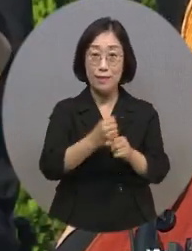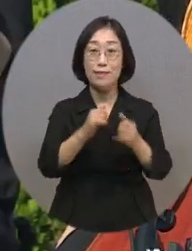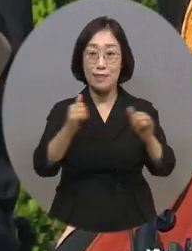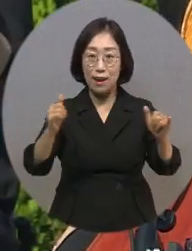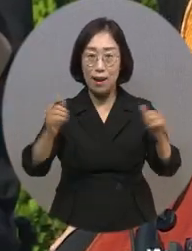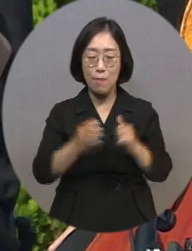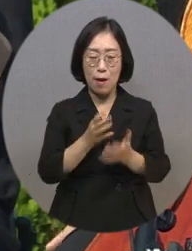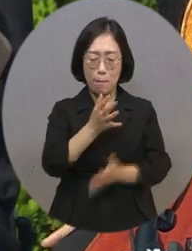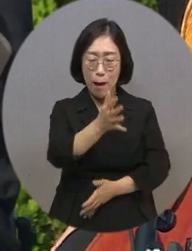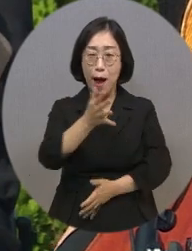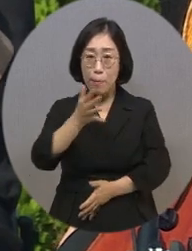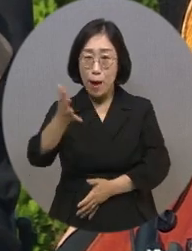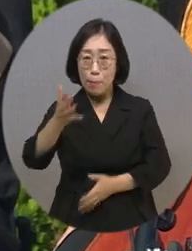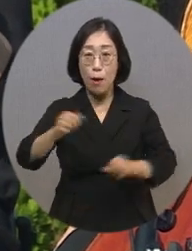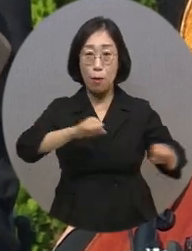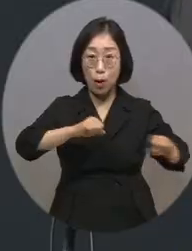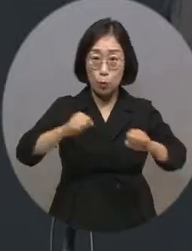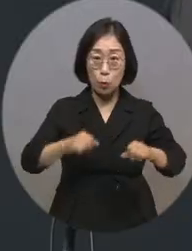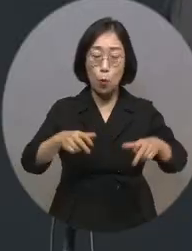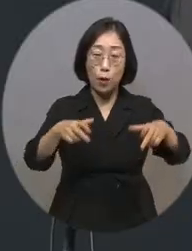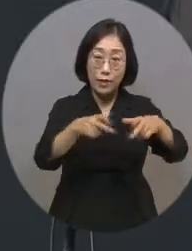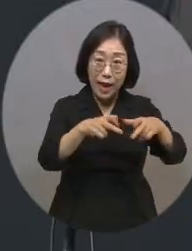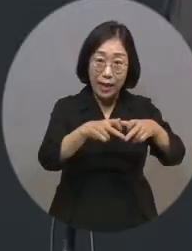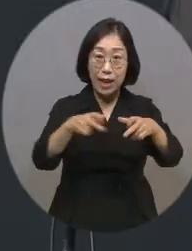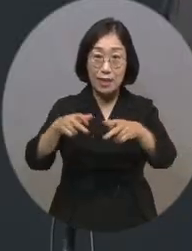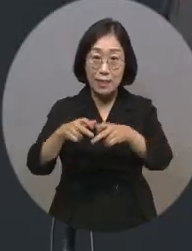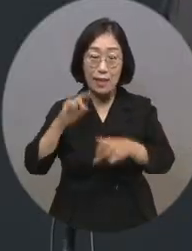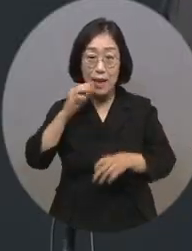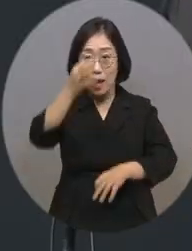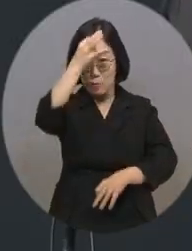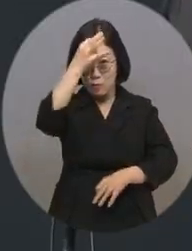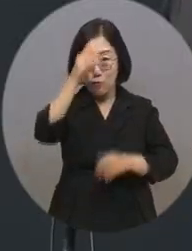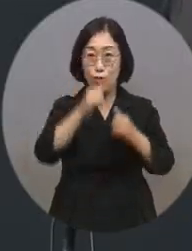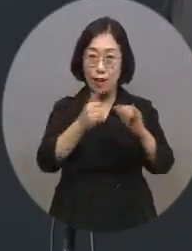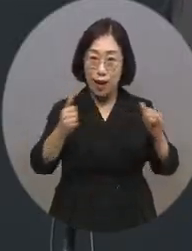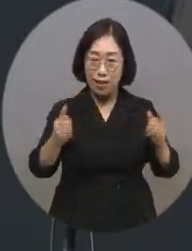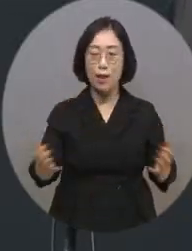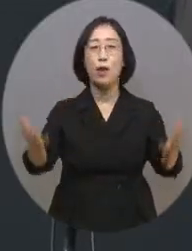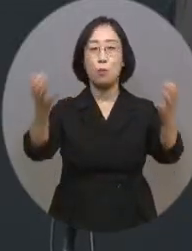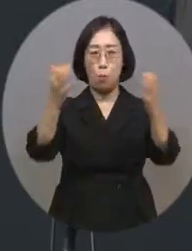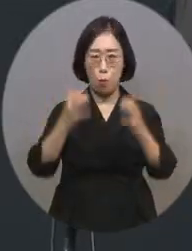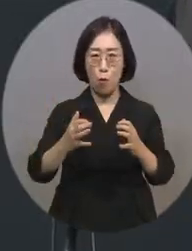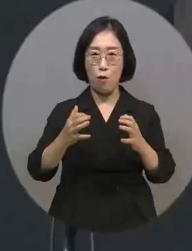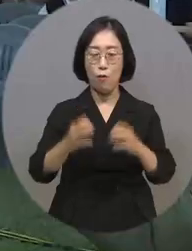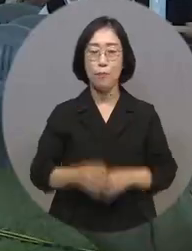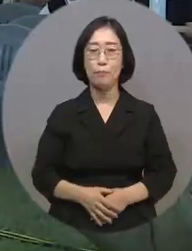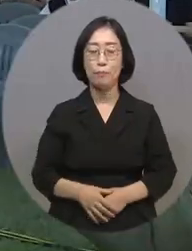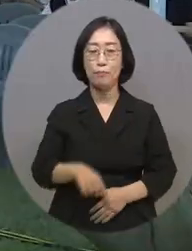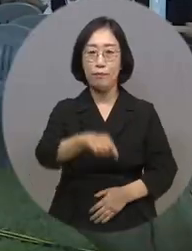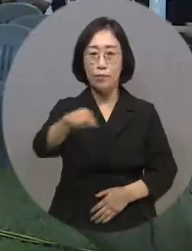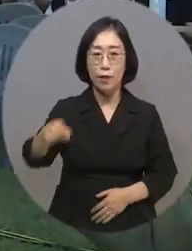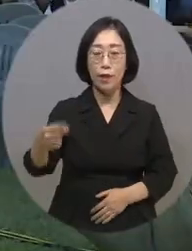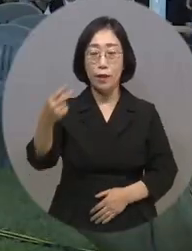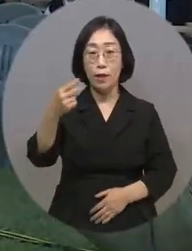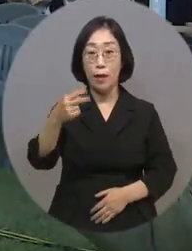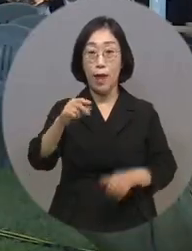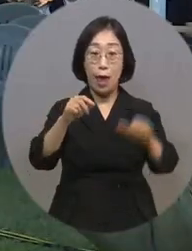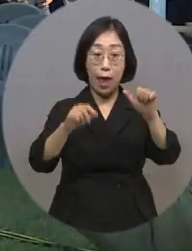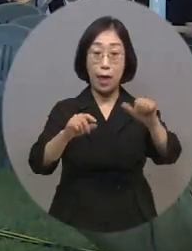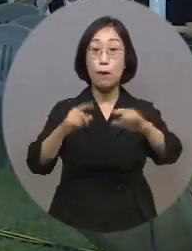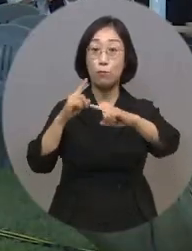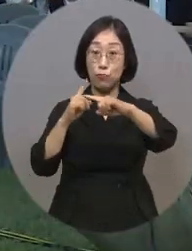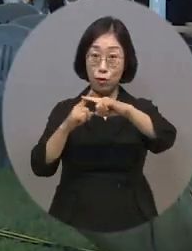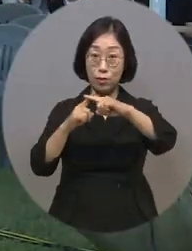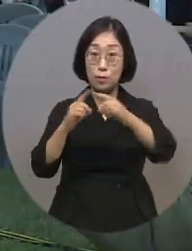다양한 분야에서 활동하고 있는 장애예술인이 참석해 자리를 빛냈습니다. 2024 A플러스 페스티벌은